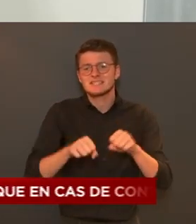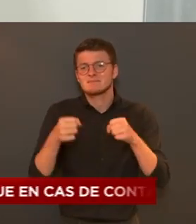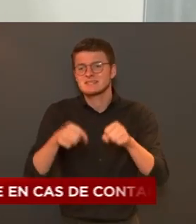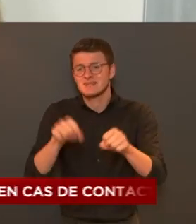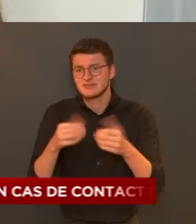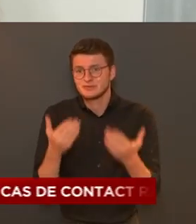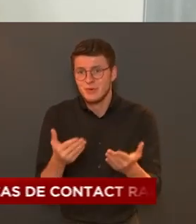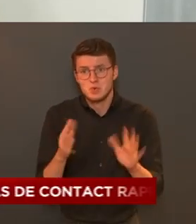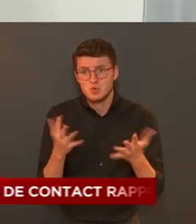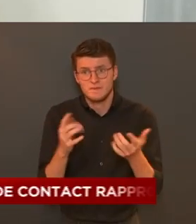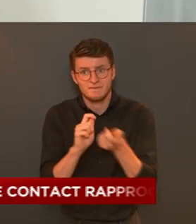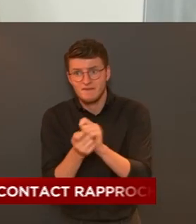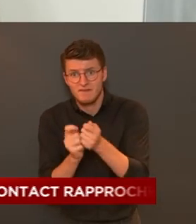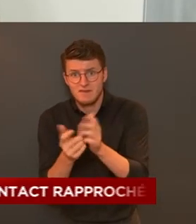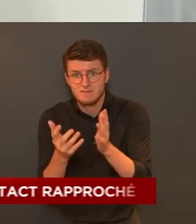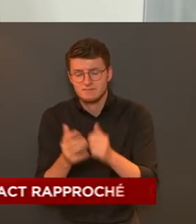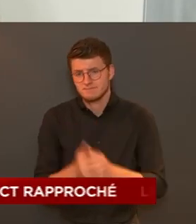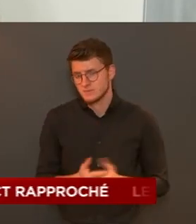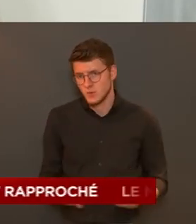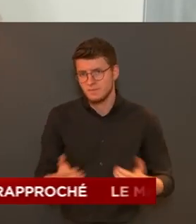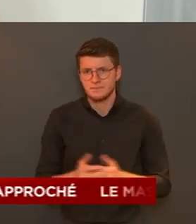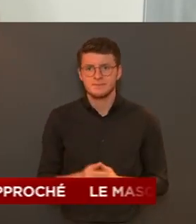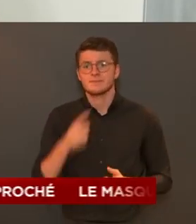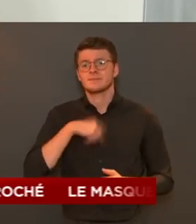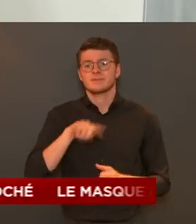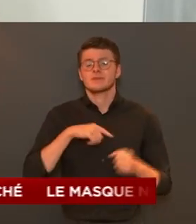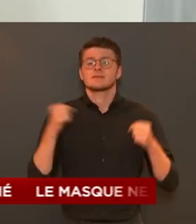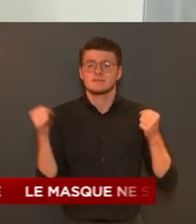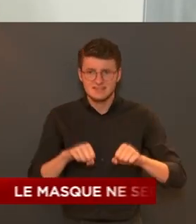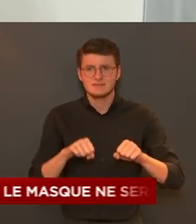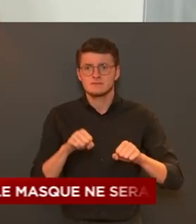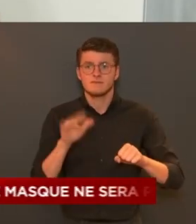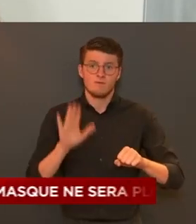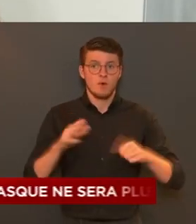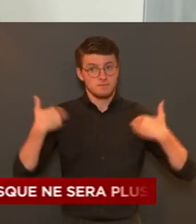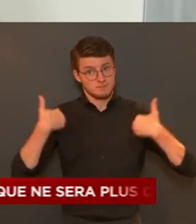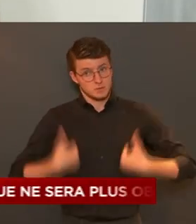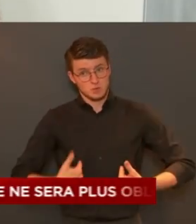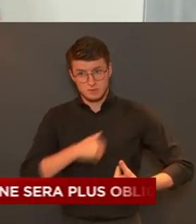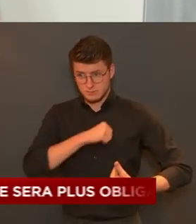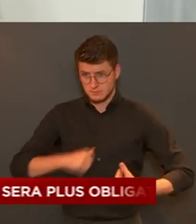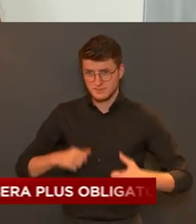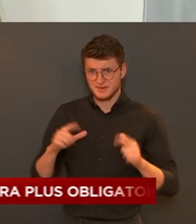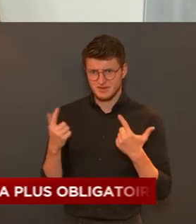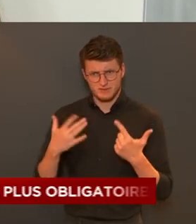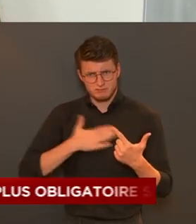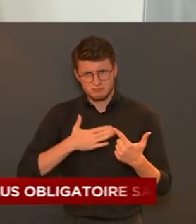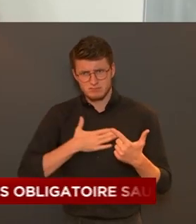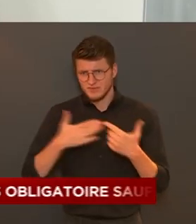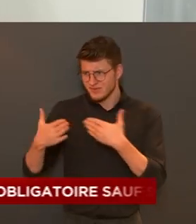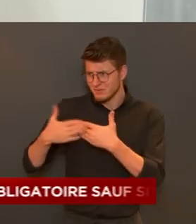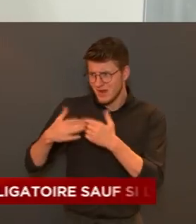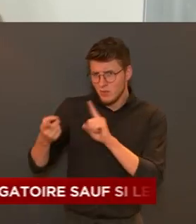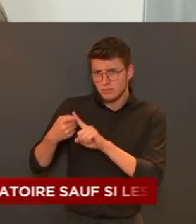il y aura, ce baromètre va prendre des décisions. Ce que nous avons déjà décidé, c'est qu'en ce qui concerne vos